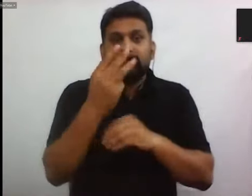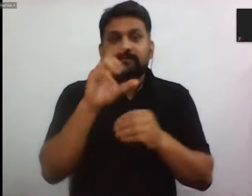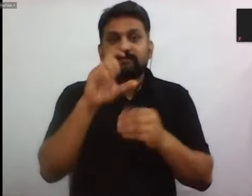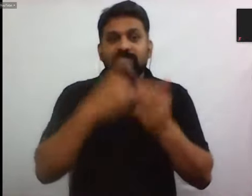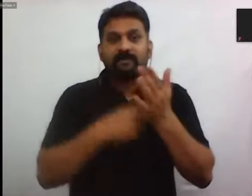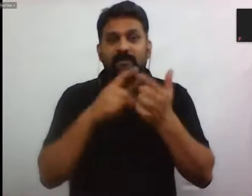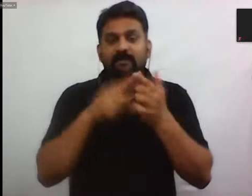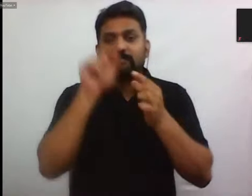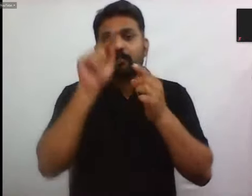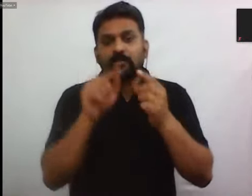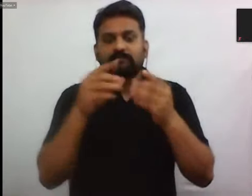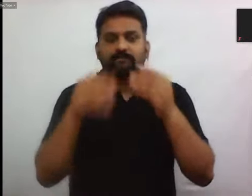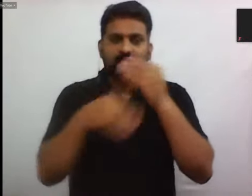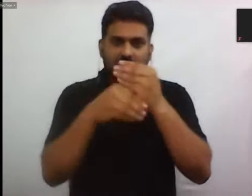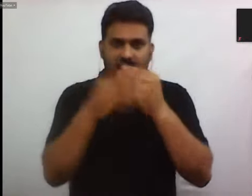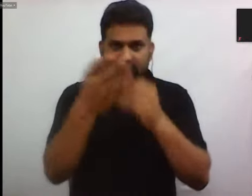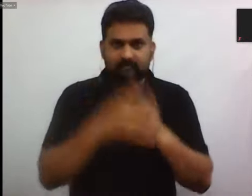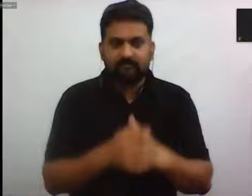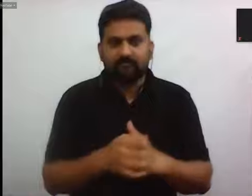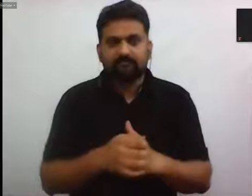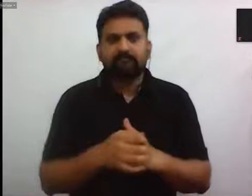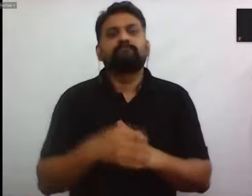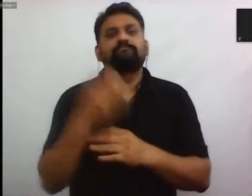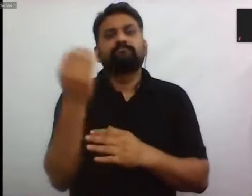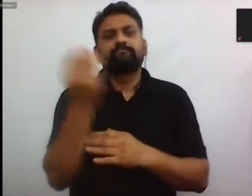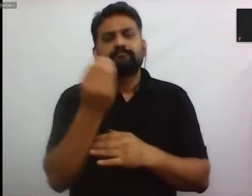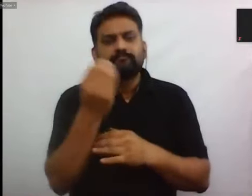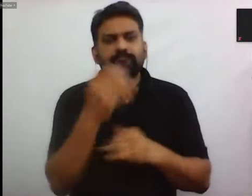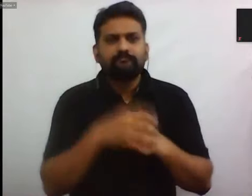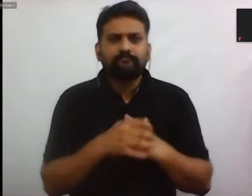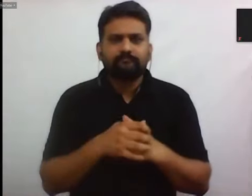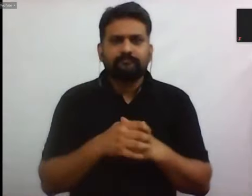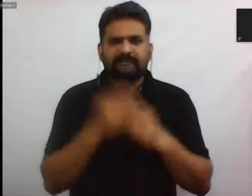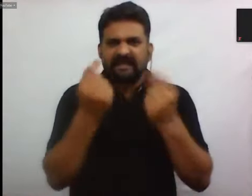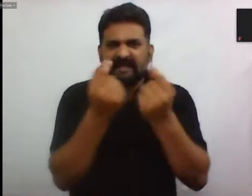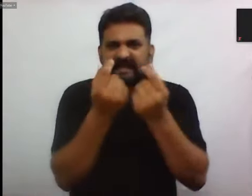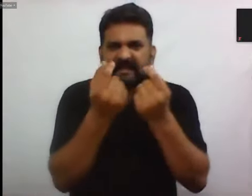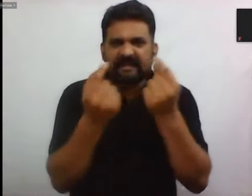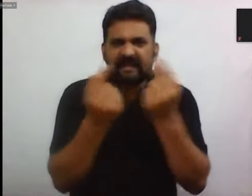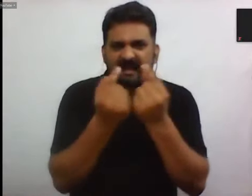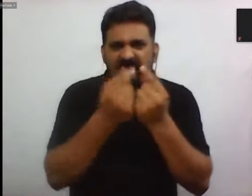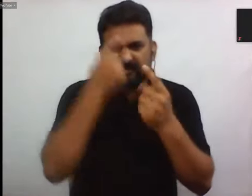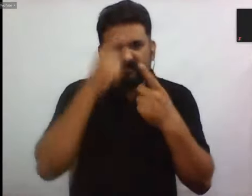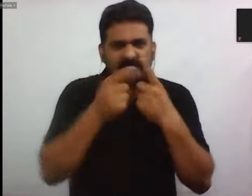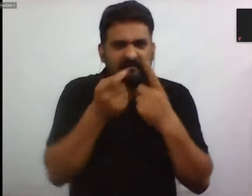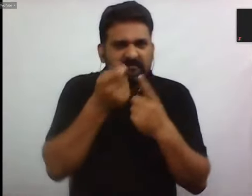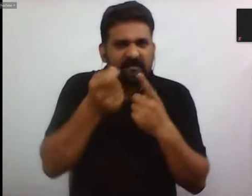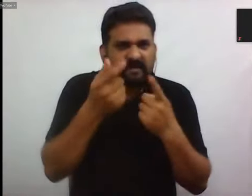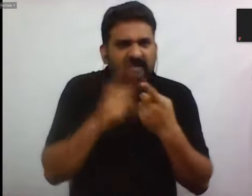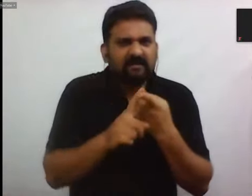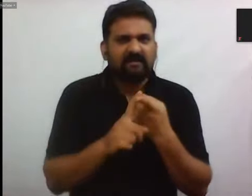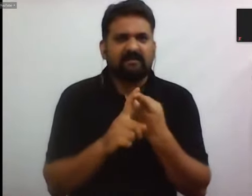मिलेंगे। कुछ कुछ इश्यूज आए होंगे पेमेंट द्वारा या